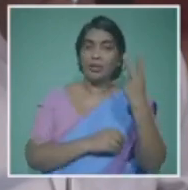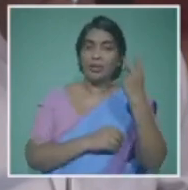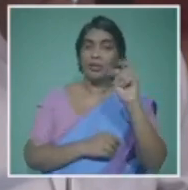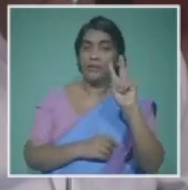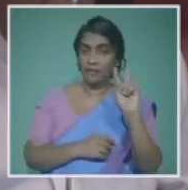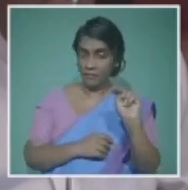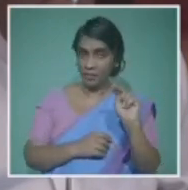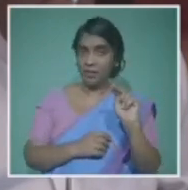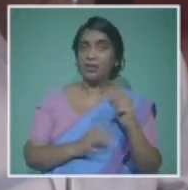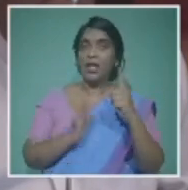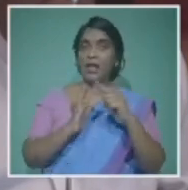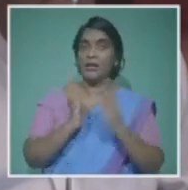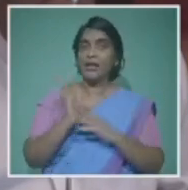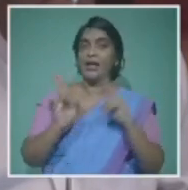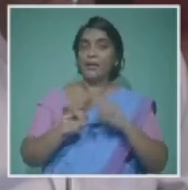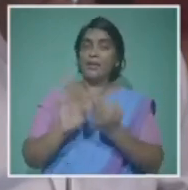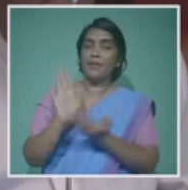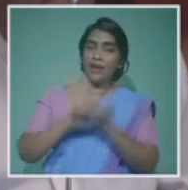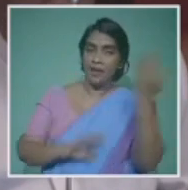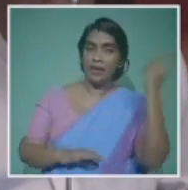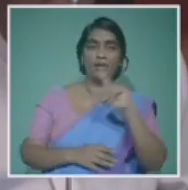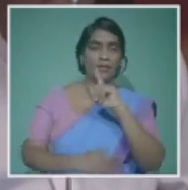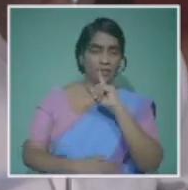2020 IMF එකට යන්න කියලා.